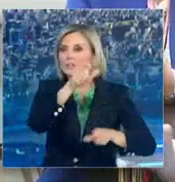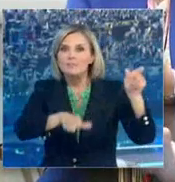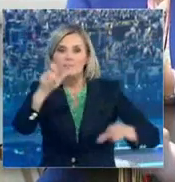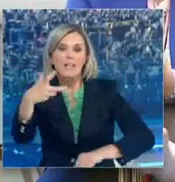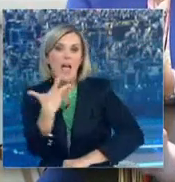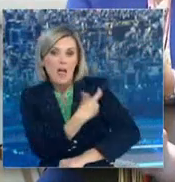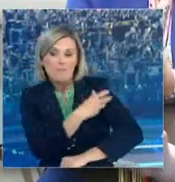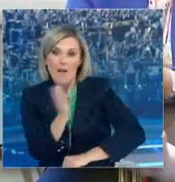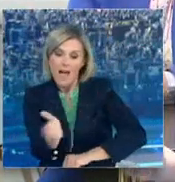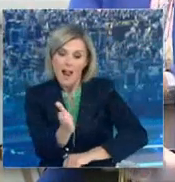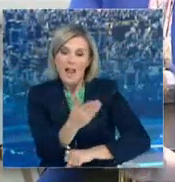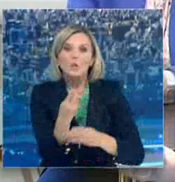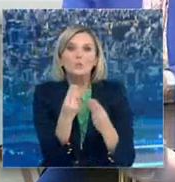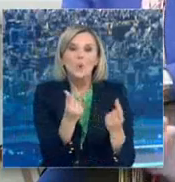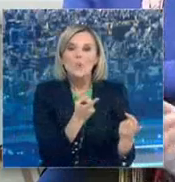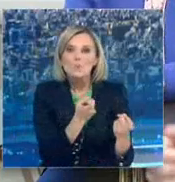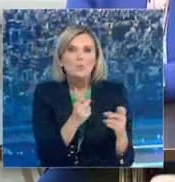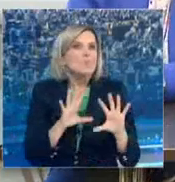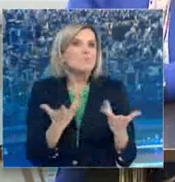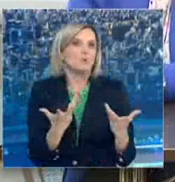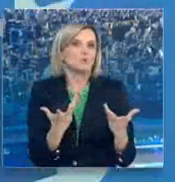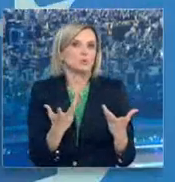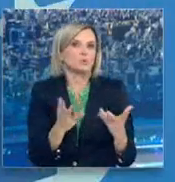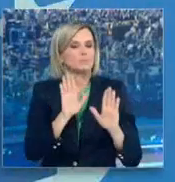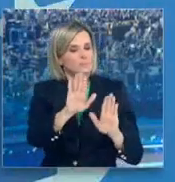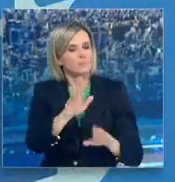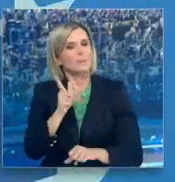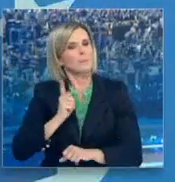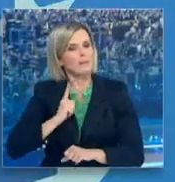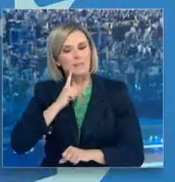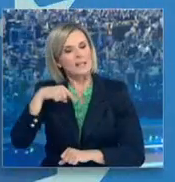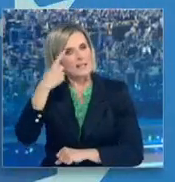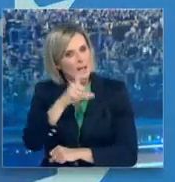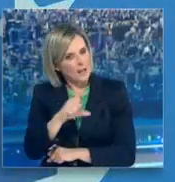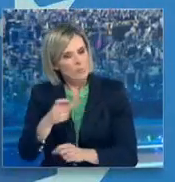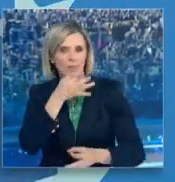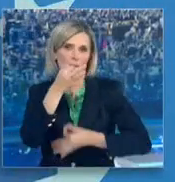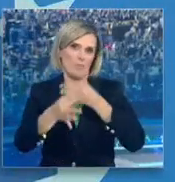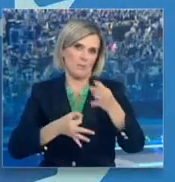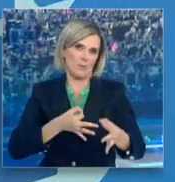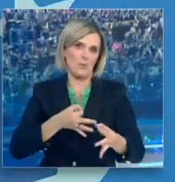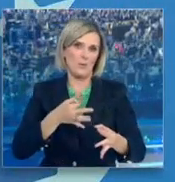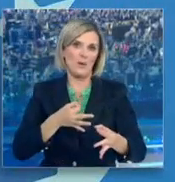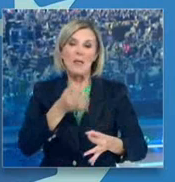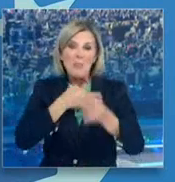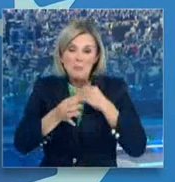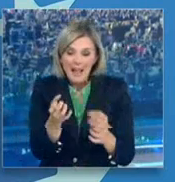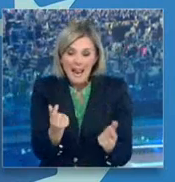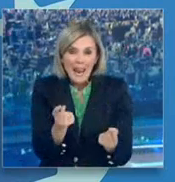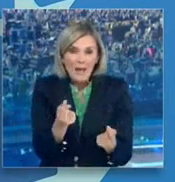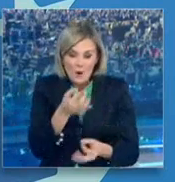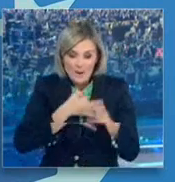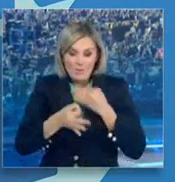επιταχύνει το εμβολιαστικό κύμα και στη χώρα μας? Λίγη υπομονή μέχρι την επόμενη εβδομάδα. Δεν θα μας προειδεάσετε? Όχι.